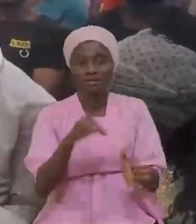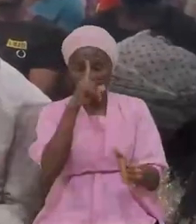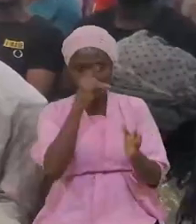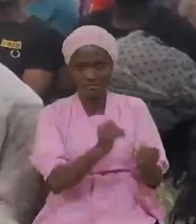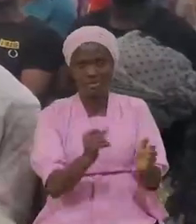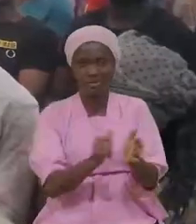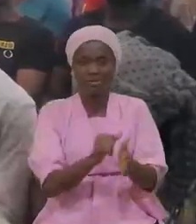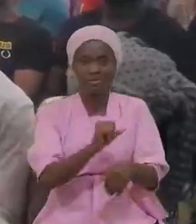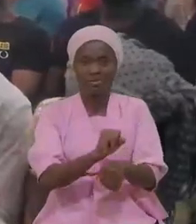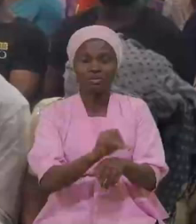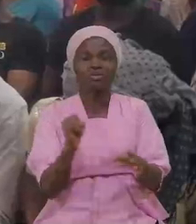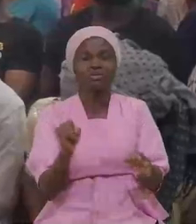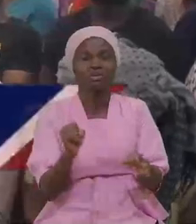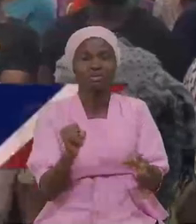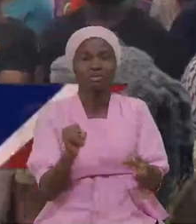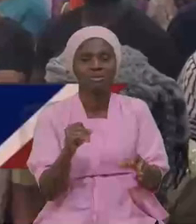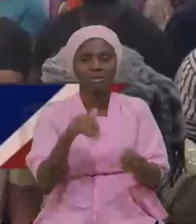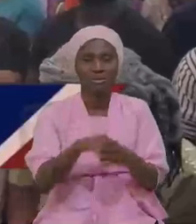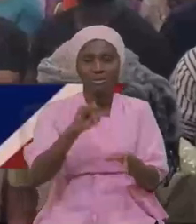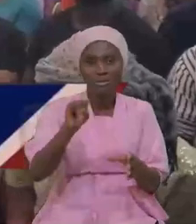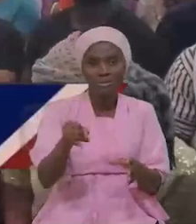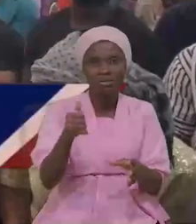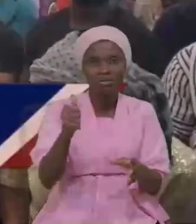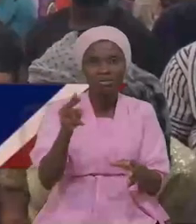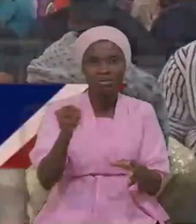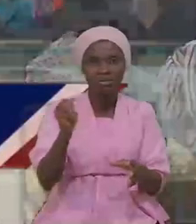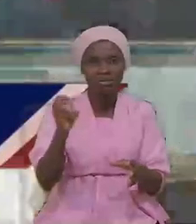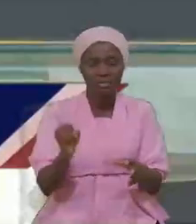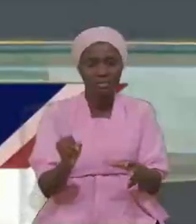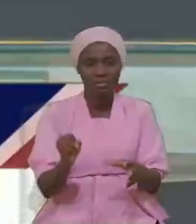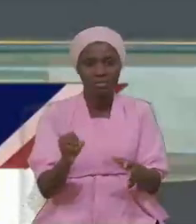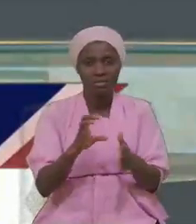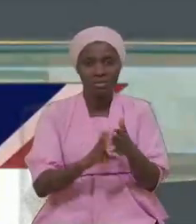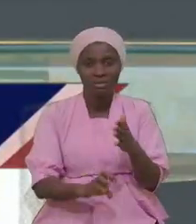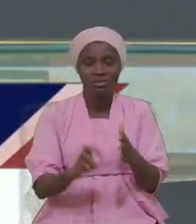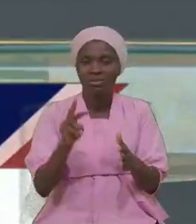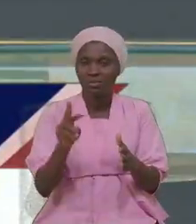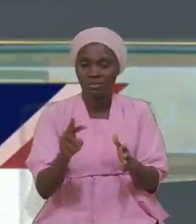œuvres. Nous retournons à Jacques chapitre 2,